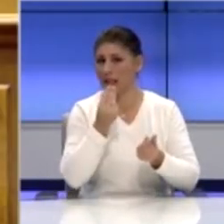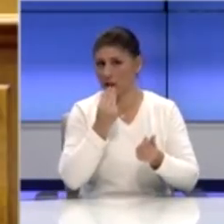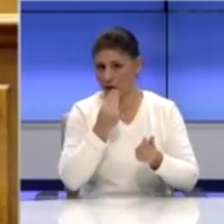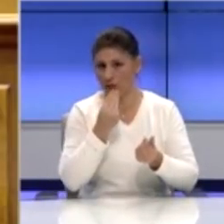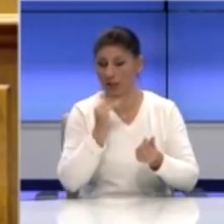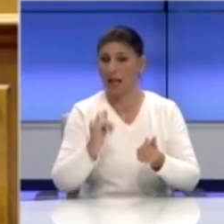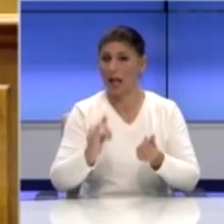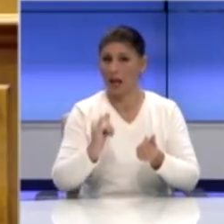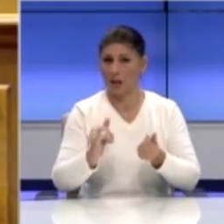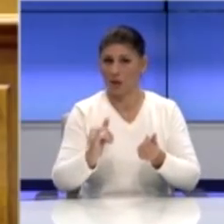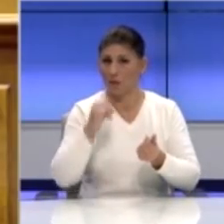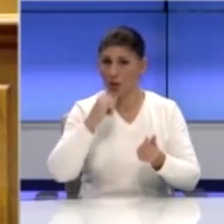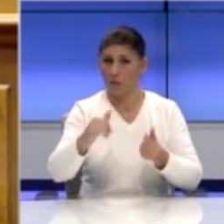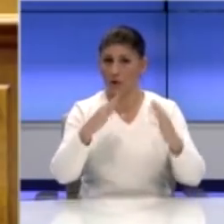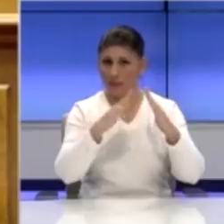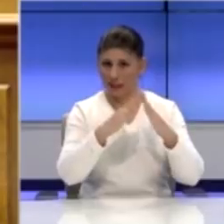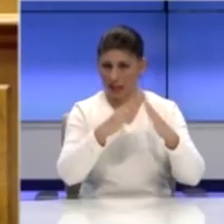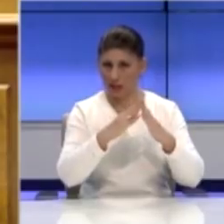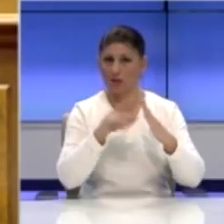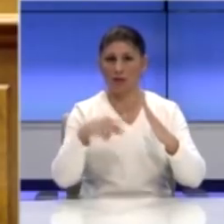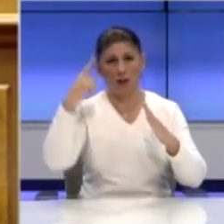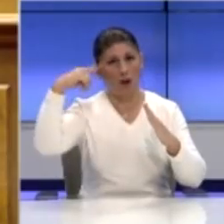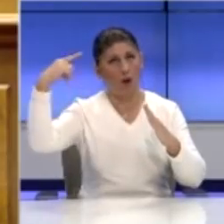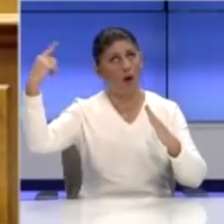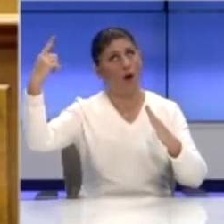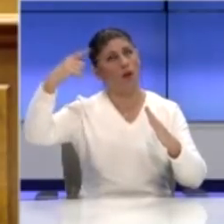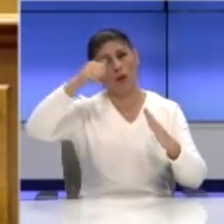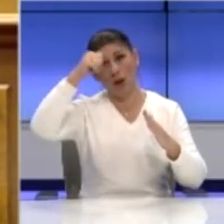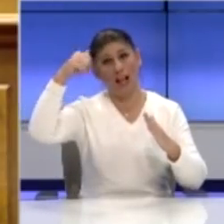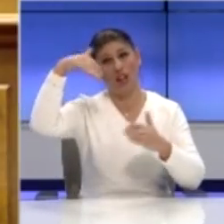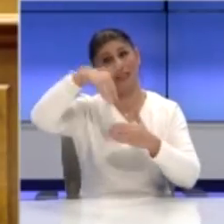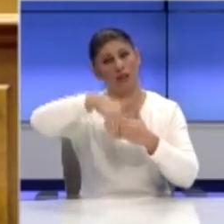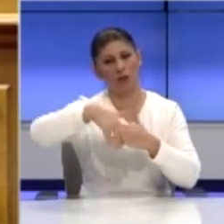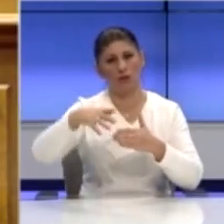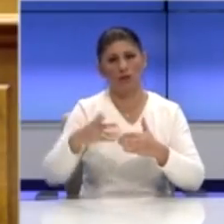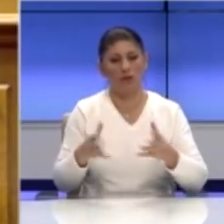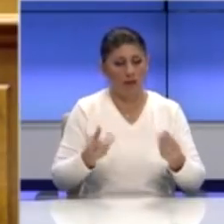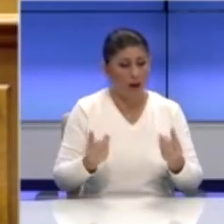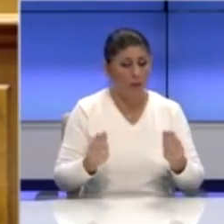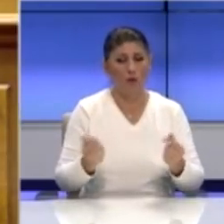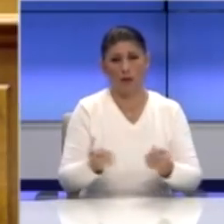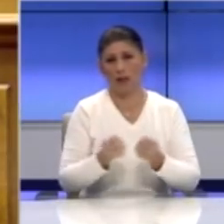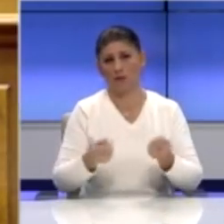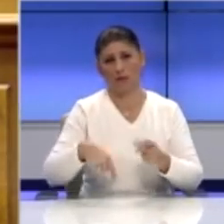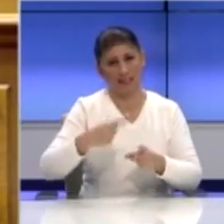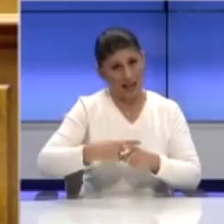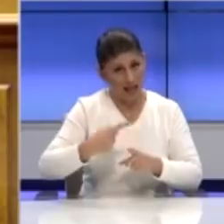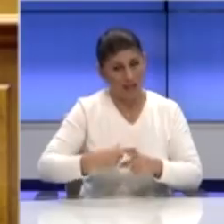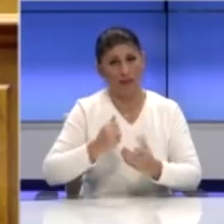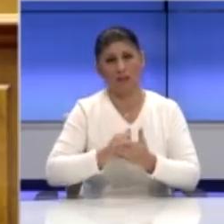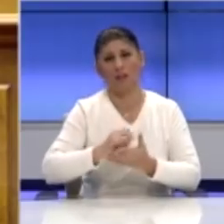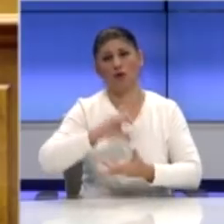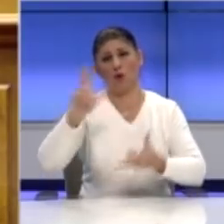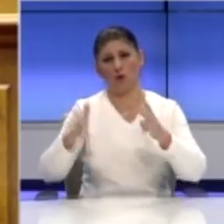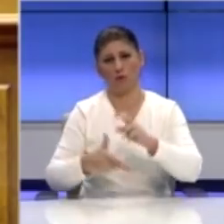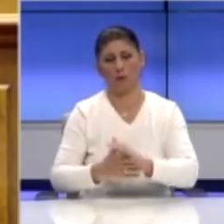διατροφής, ακόμα και μόνιμη στέγης, είναι όνειρο θερινής νυχτός για μάζες εργαζομένων και στην Ελλάδα και